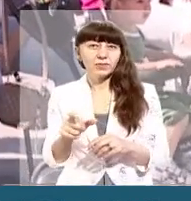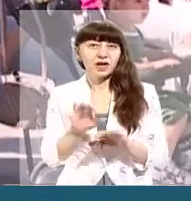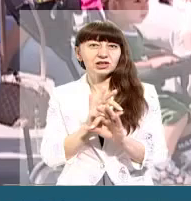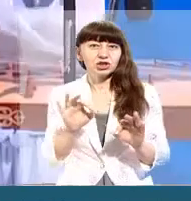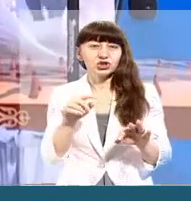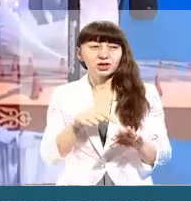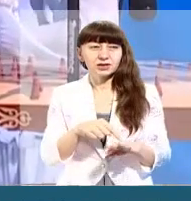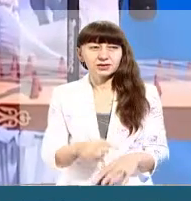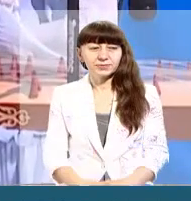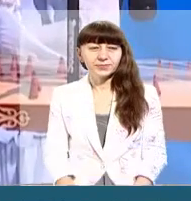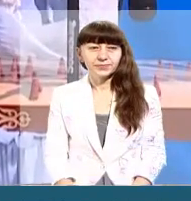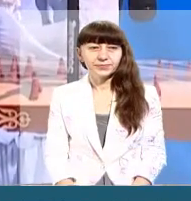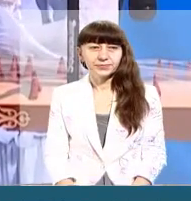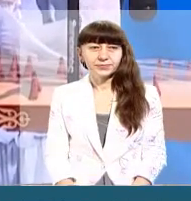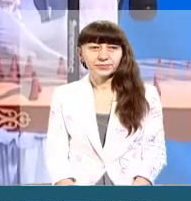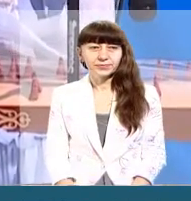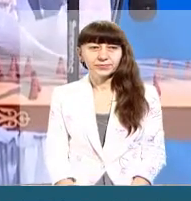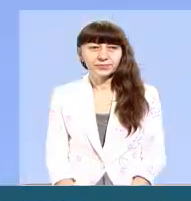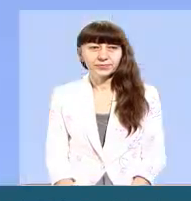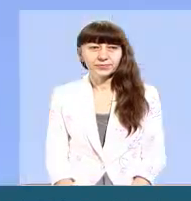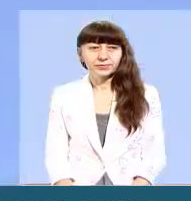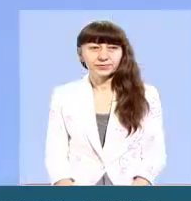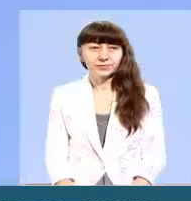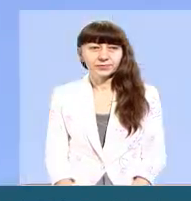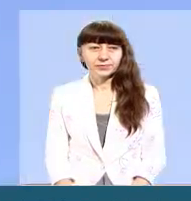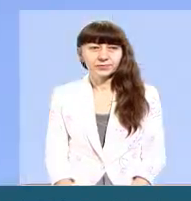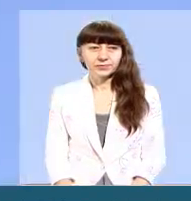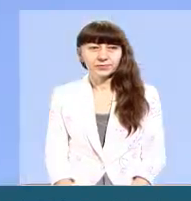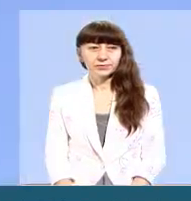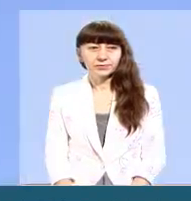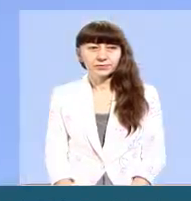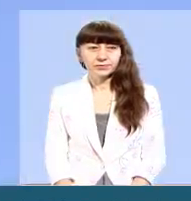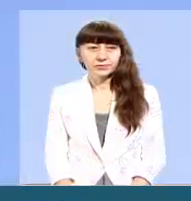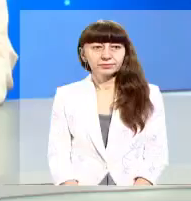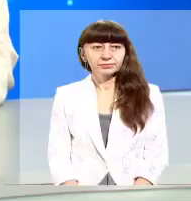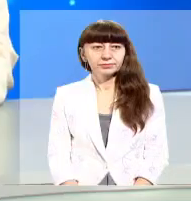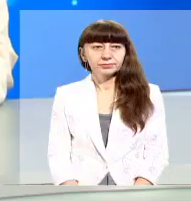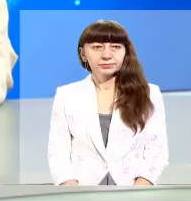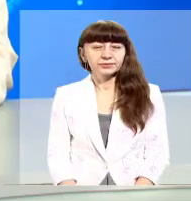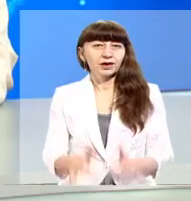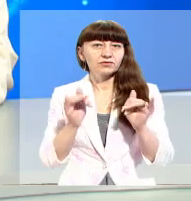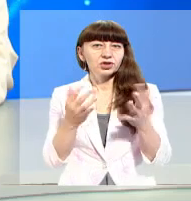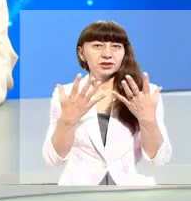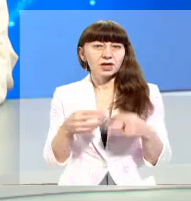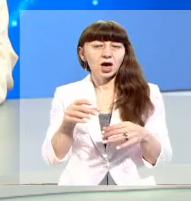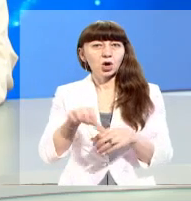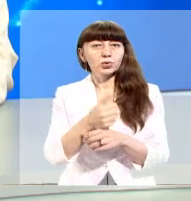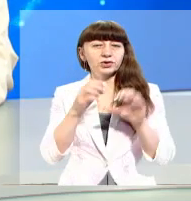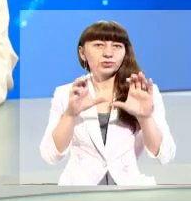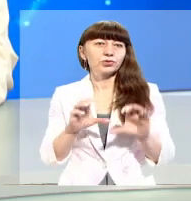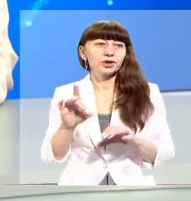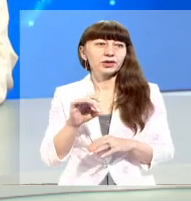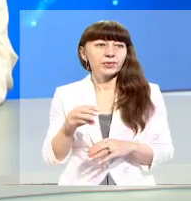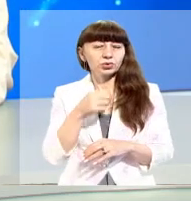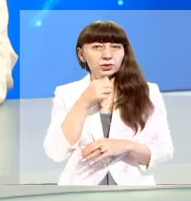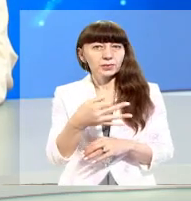настроение. Виктория Ширнина, Гульзада Ишуакова, Алексей Руденко, телеканал «Кустанай». В честь Дня Конституции Акимат